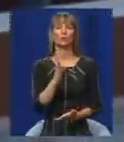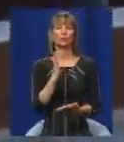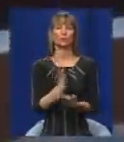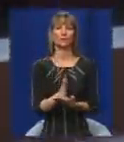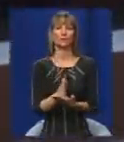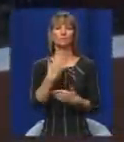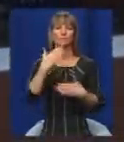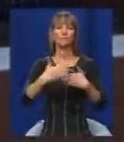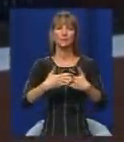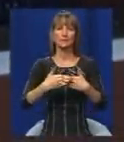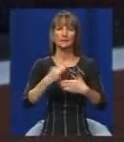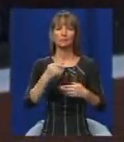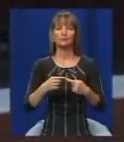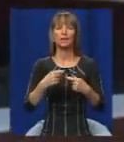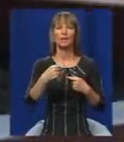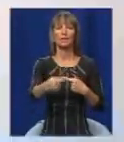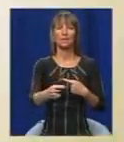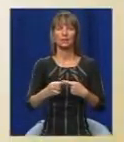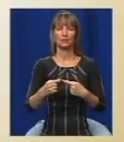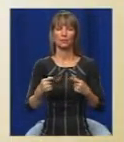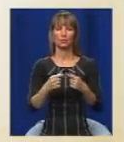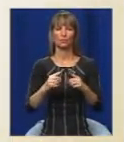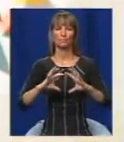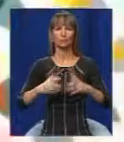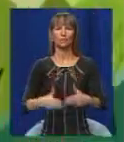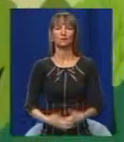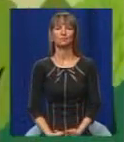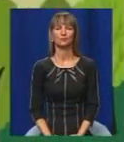в близьких і далеких куточках світу.